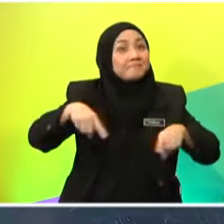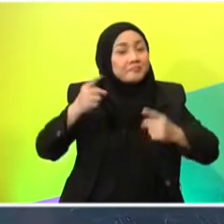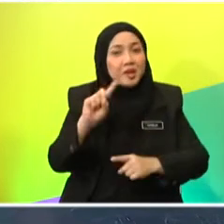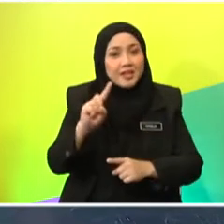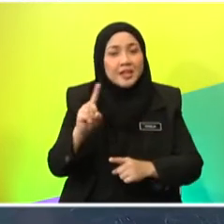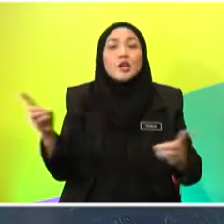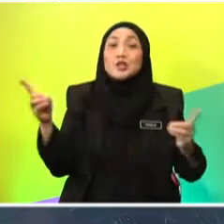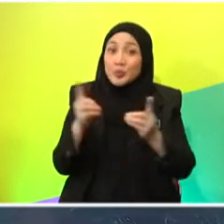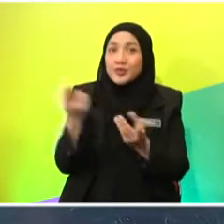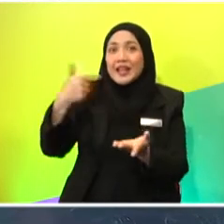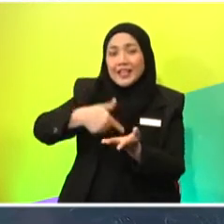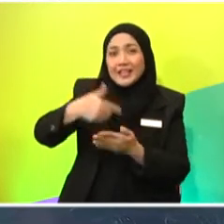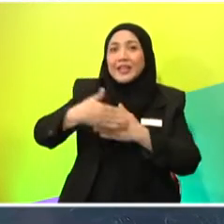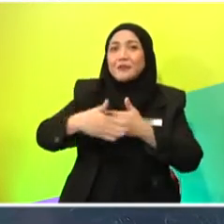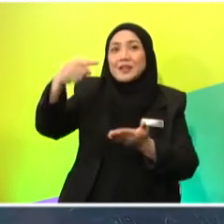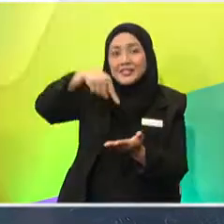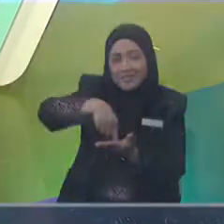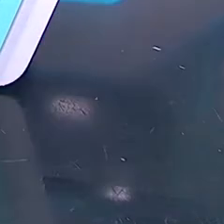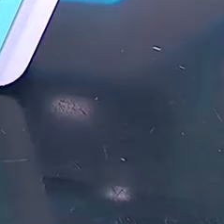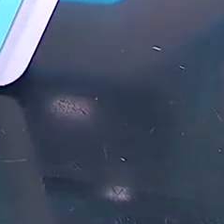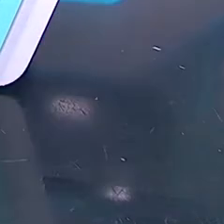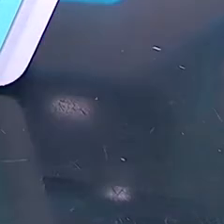kami di Dikti bike